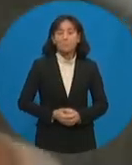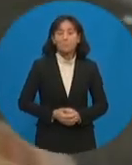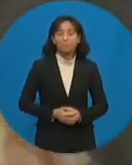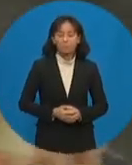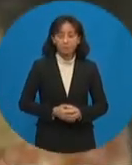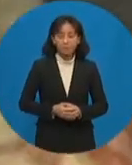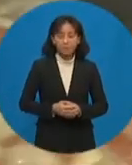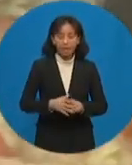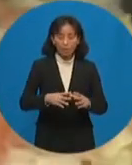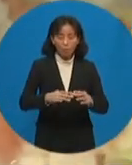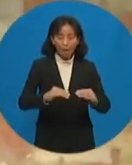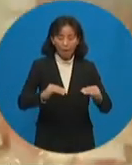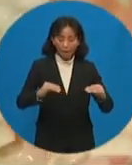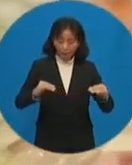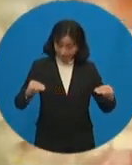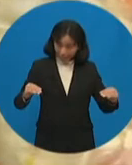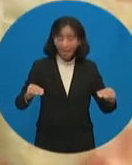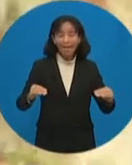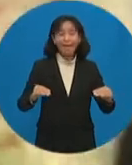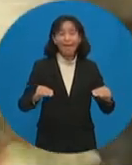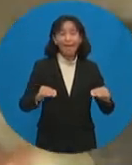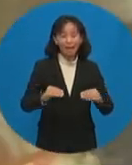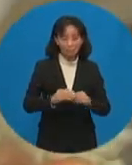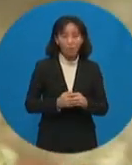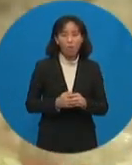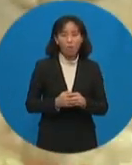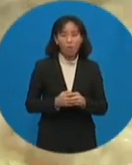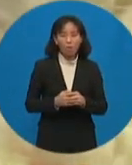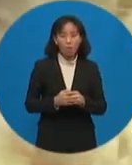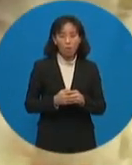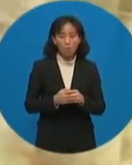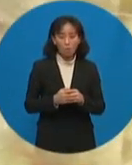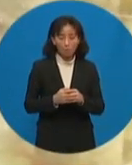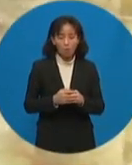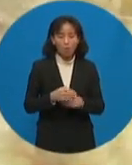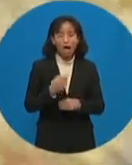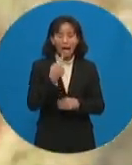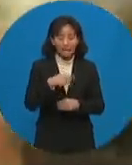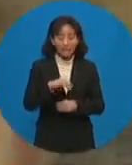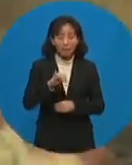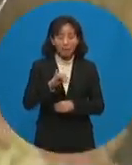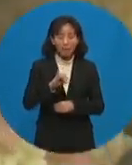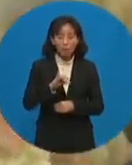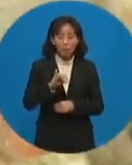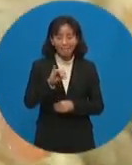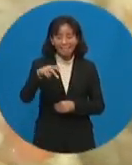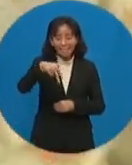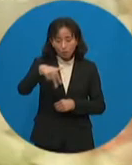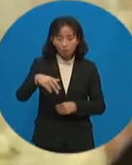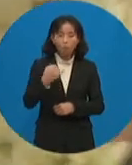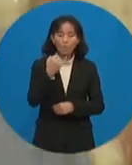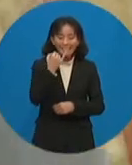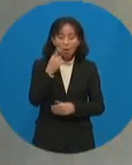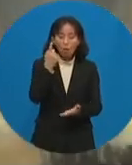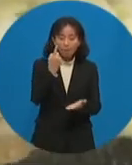んチーズが溶けていきますね。 そうですね、チーズがこれだけ入ってますので、はい、塩だけで味付けしてありますので、 はい、そうなんですね、このまま、 はい、